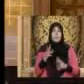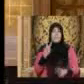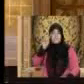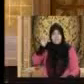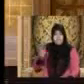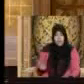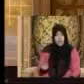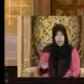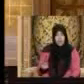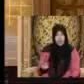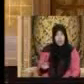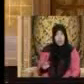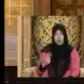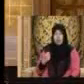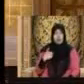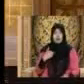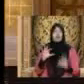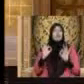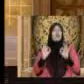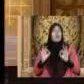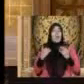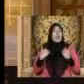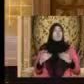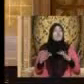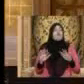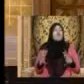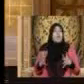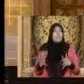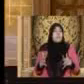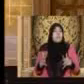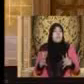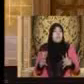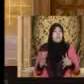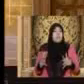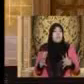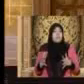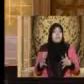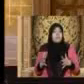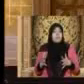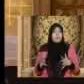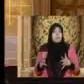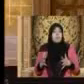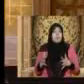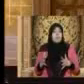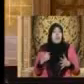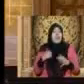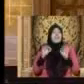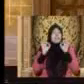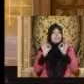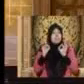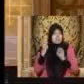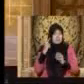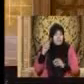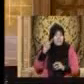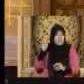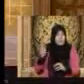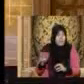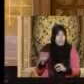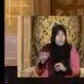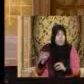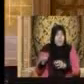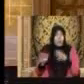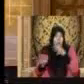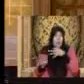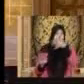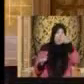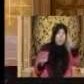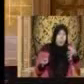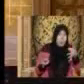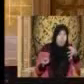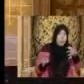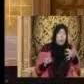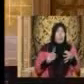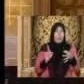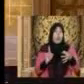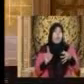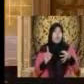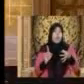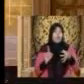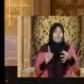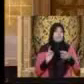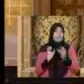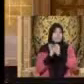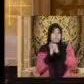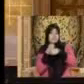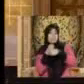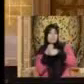الصحيح؟ هل هي مهمة؟ هل هي وظيفة؟ هل هو عمل؟ لأن نقل الخبر فيه حرفية،